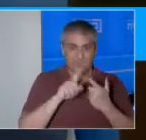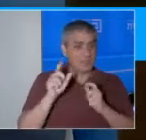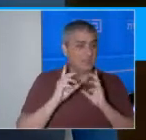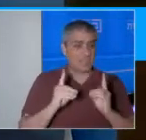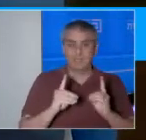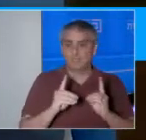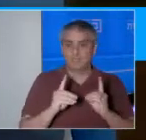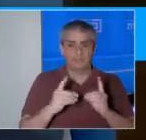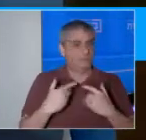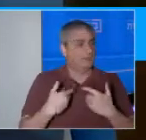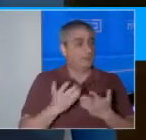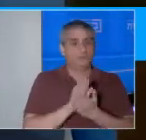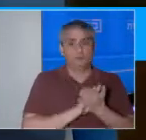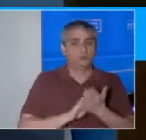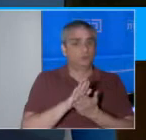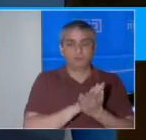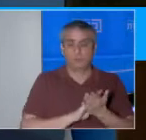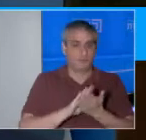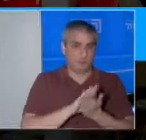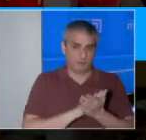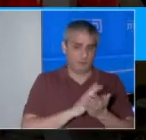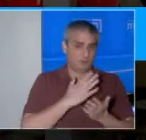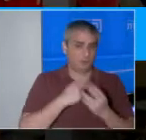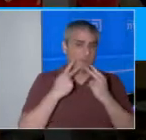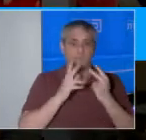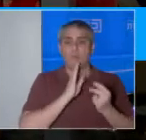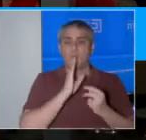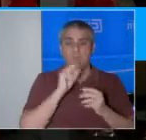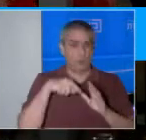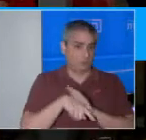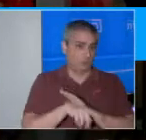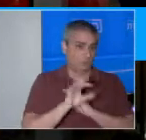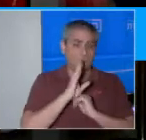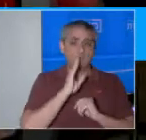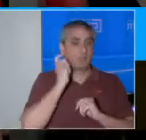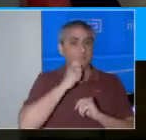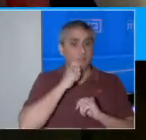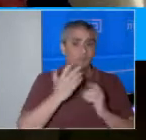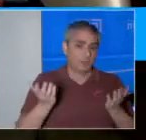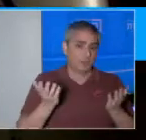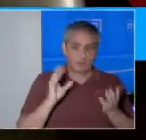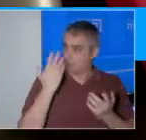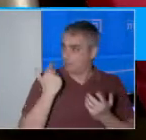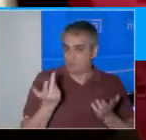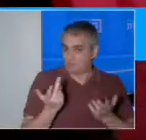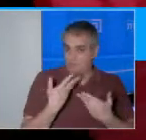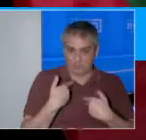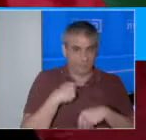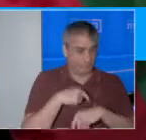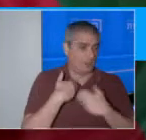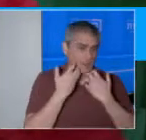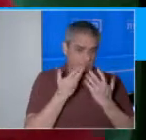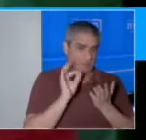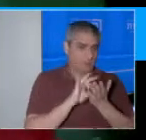דרך שאין בה שום דבר שמעוניין לפתור את בעיות העומק, למשל בעיית הפשיעה. ואם תיתן לי זמן, אני אסביר